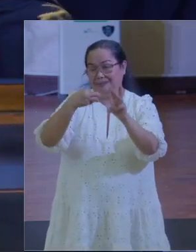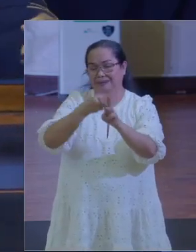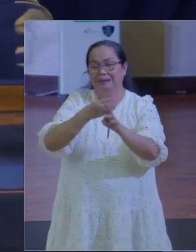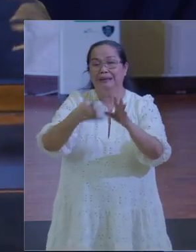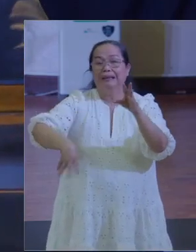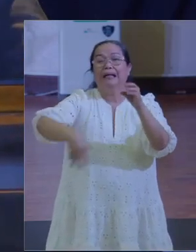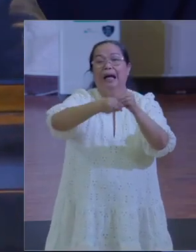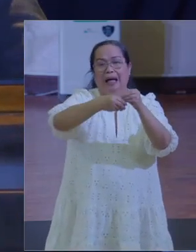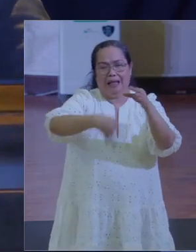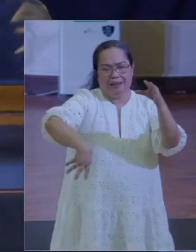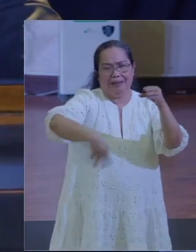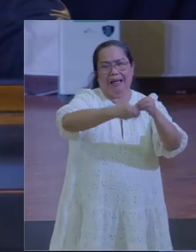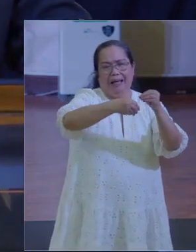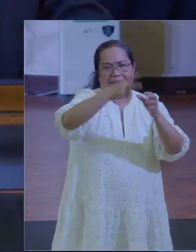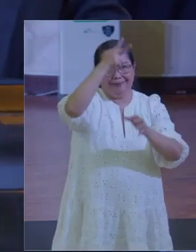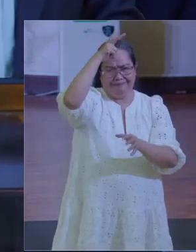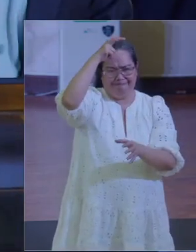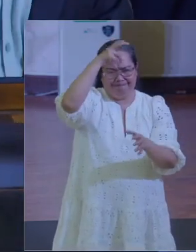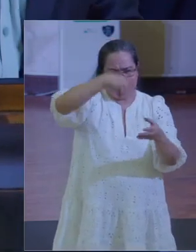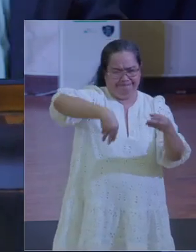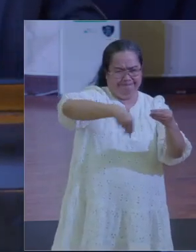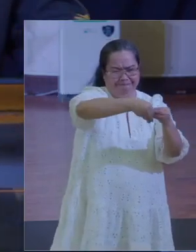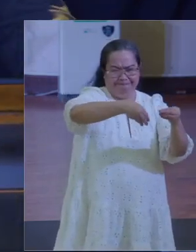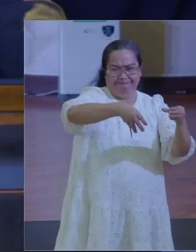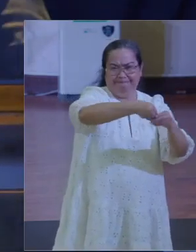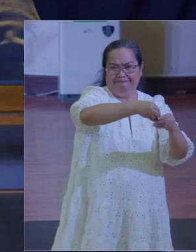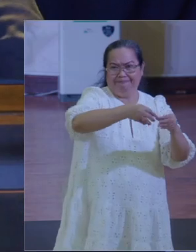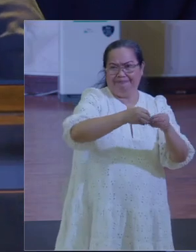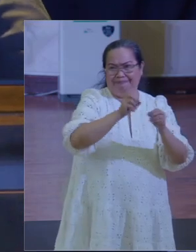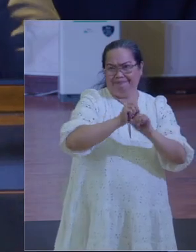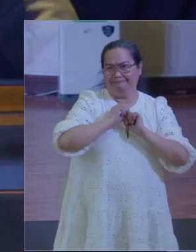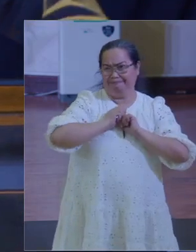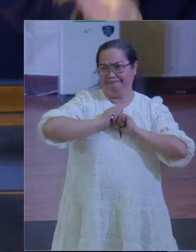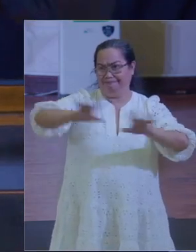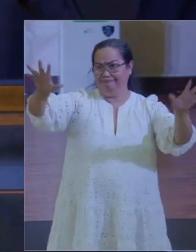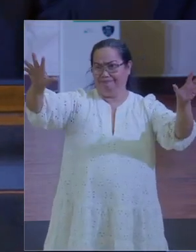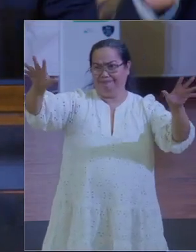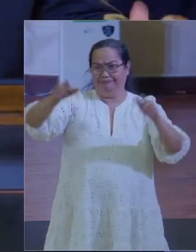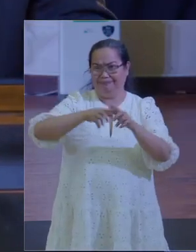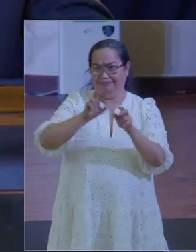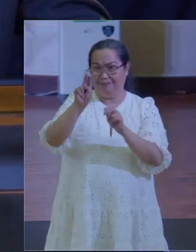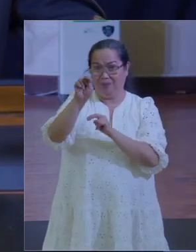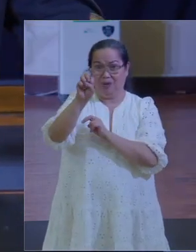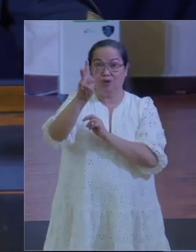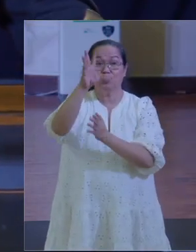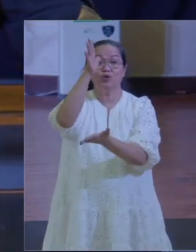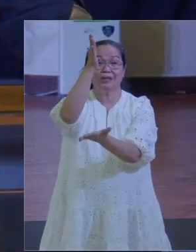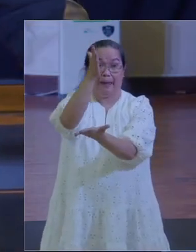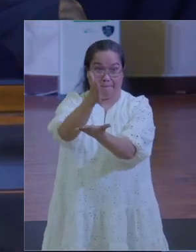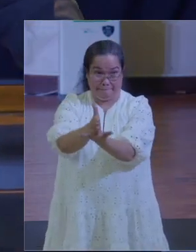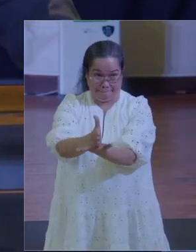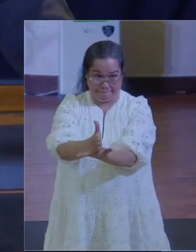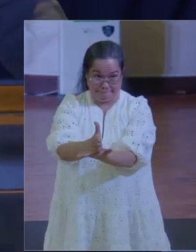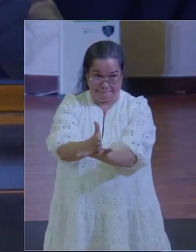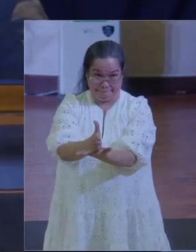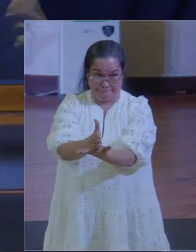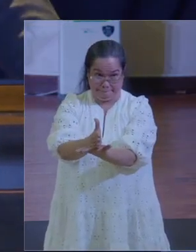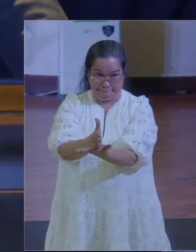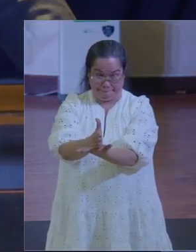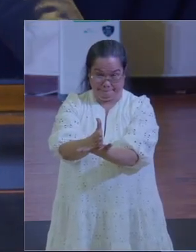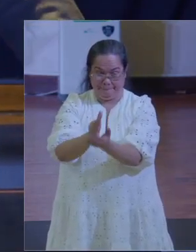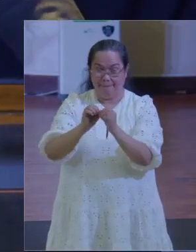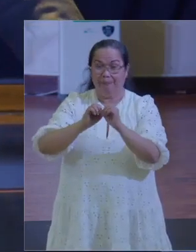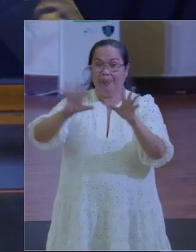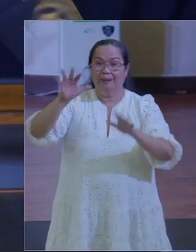kayong mag-forward ng masamang meme, masamang news. Meron ba naman nag-forward